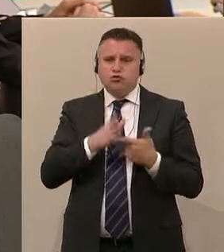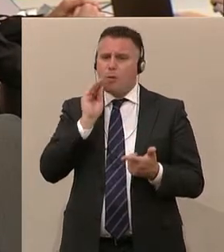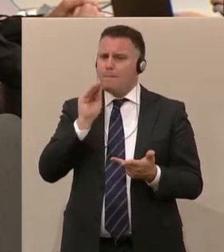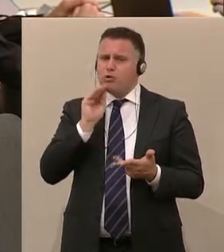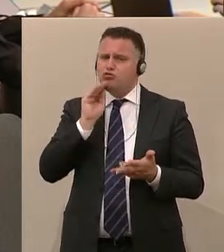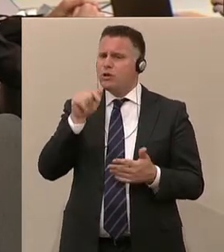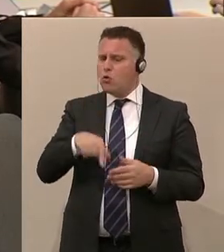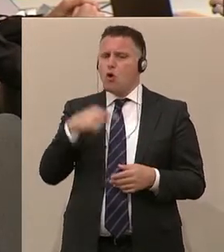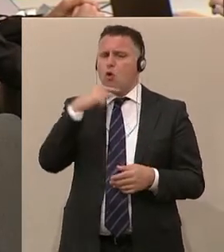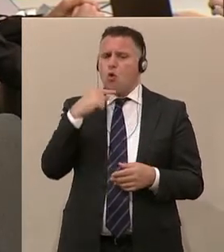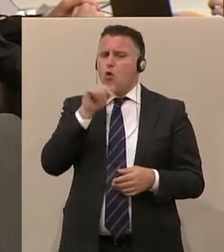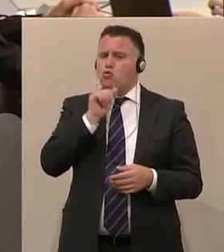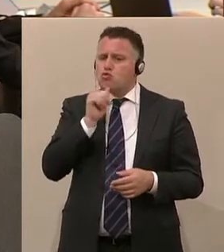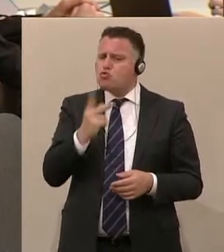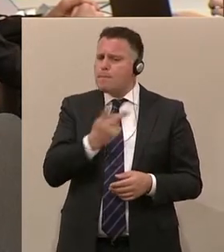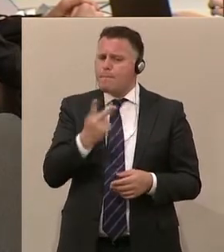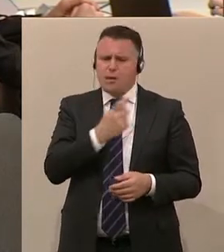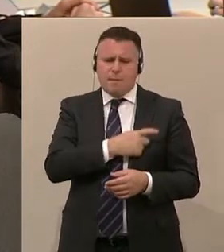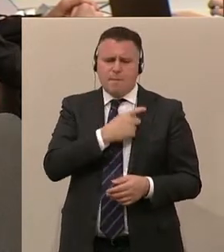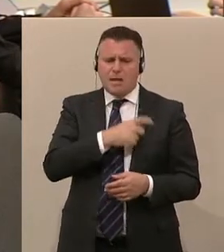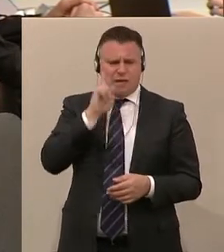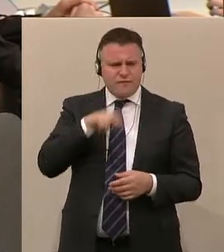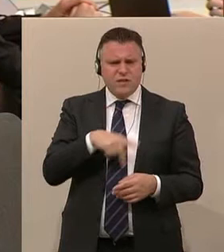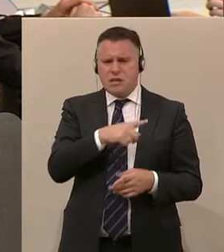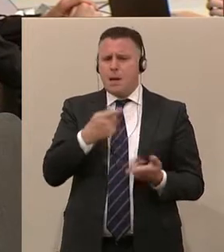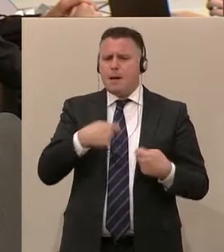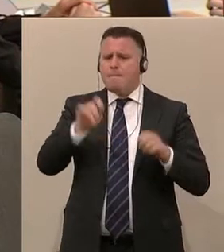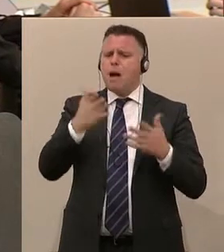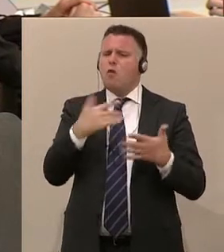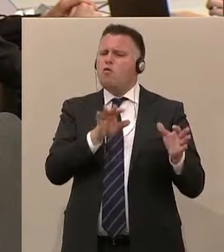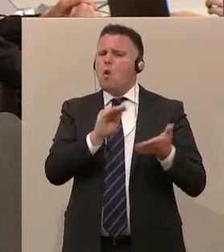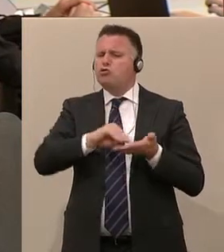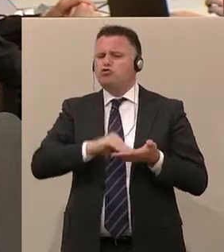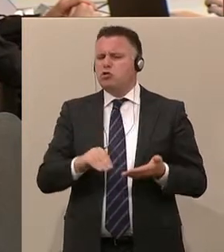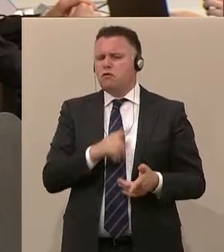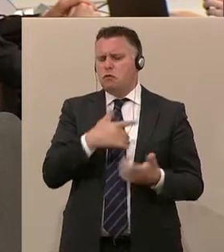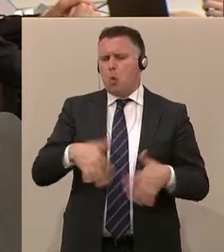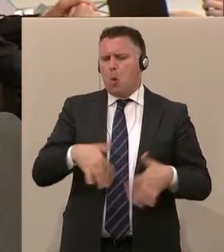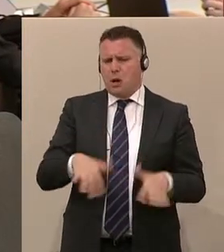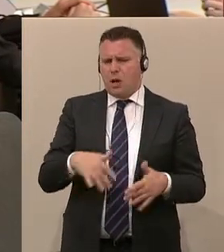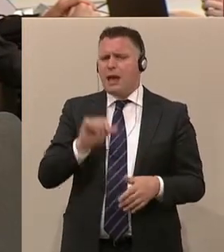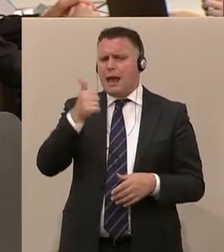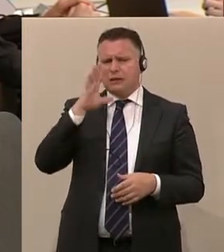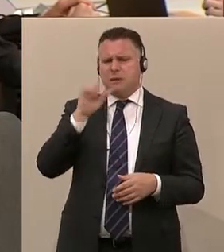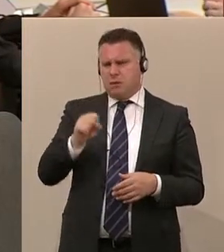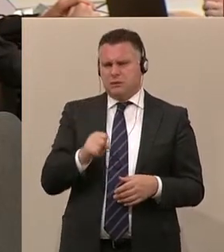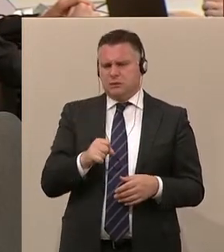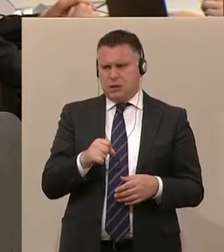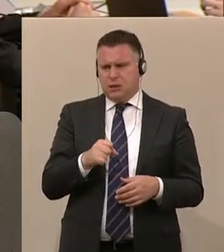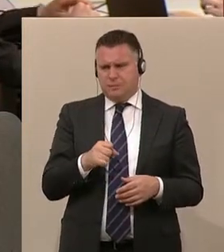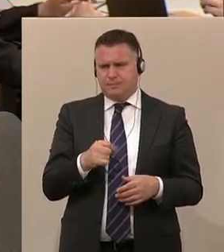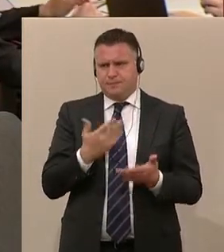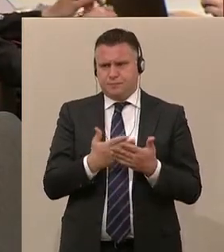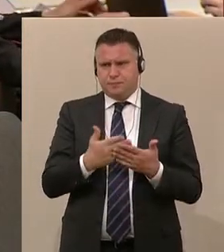wie rot-grün mit den Bauvorschriften umgeht, vor allem was den ersten Bezirk betrifft.